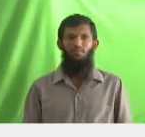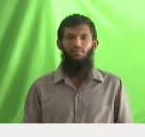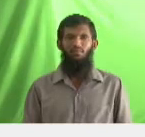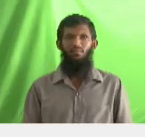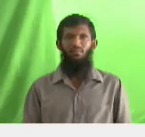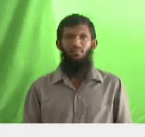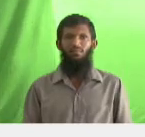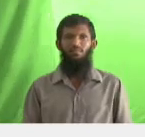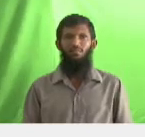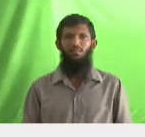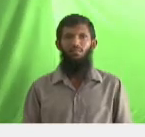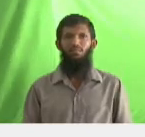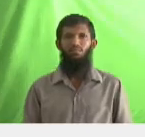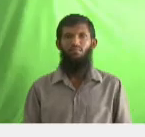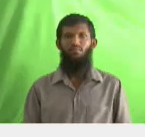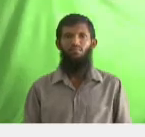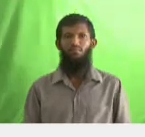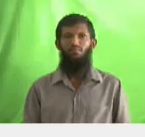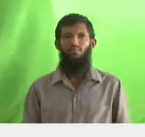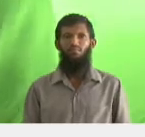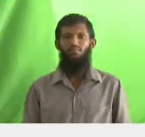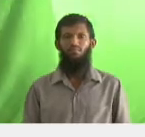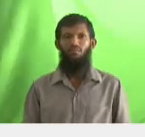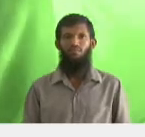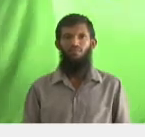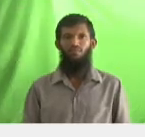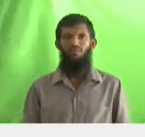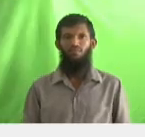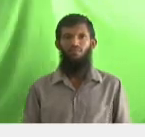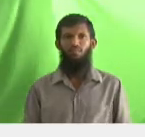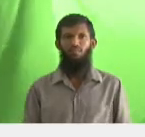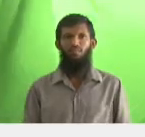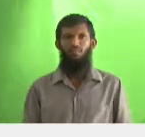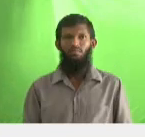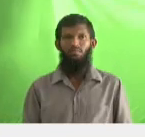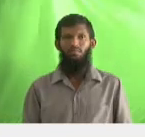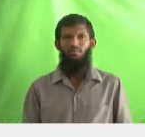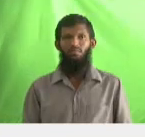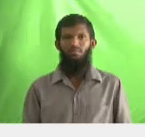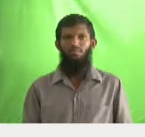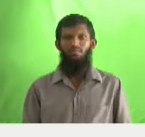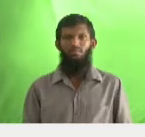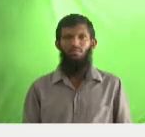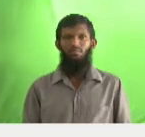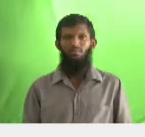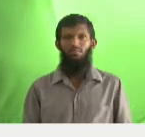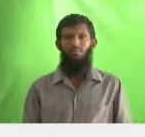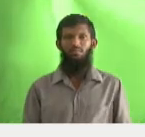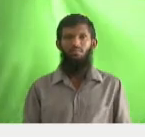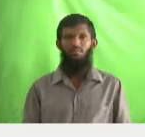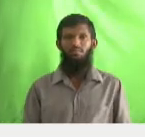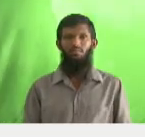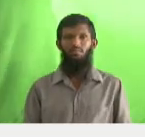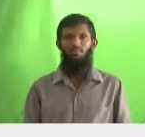ومكروه، اللهم احفظ هذه البلاد وسائر بلاد المسلمين. اللهم احفظنا، اللهم